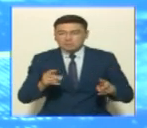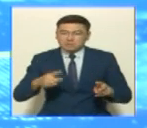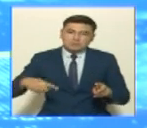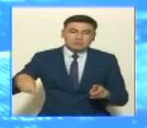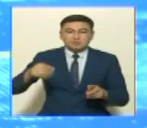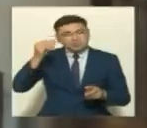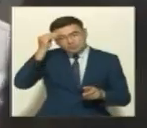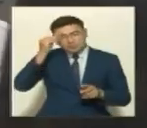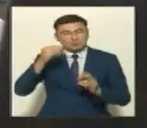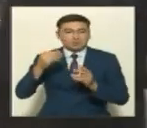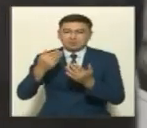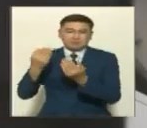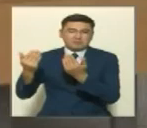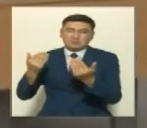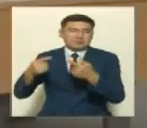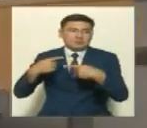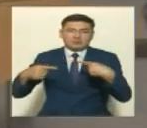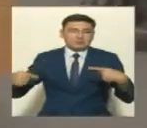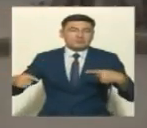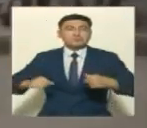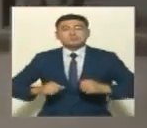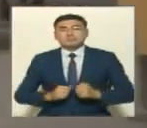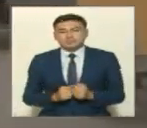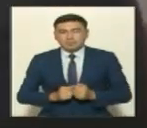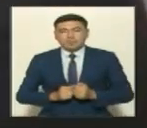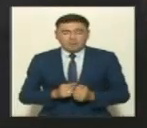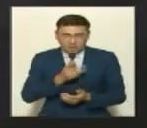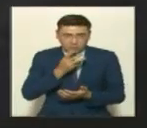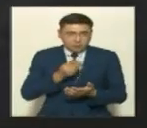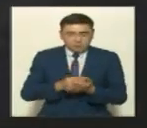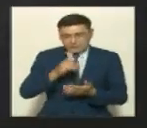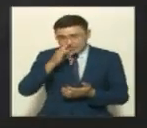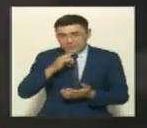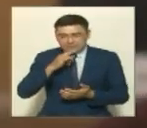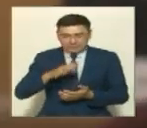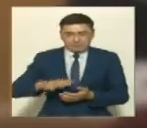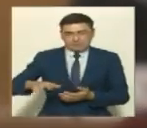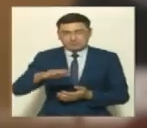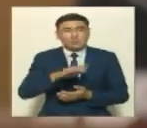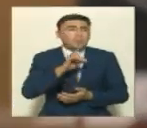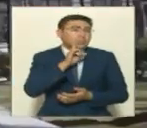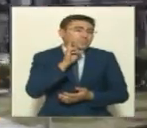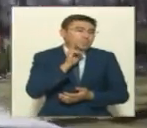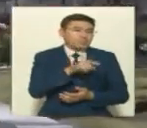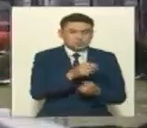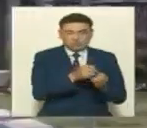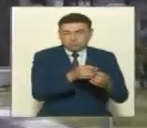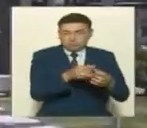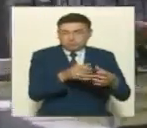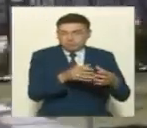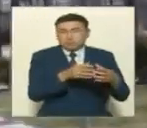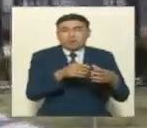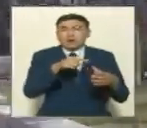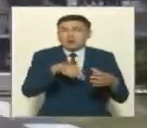көрді. Кейінгі жылдары шетелге әуелі білім іздеп барып, кейін сонда тұрақтап қалатын қазақстандық жастардың саны көбейді. Басым бөлігі